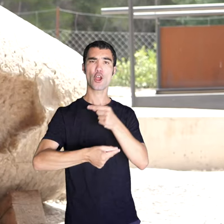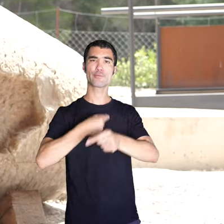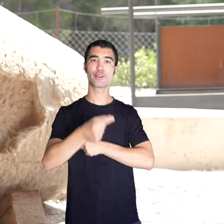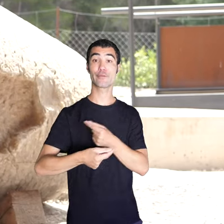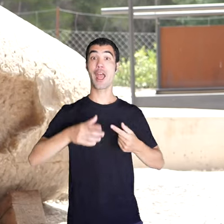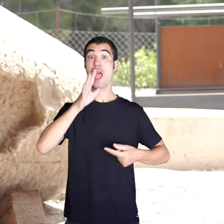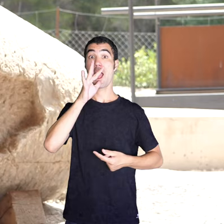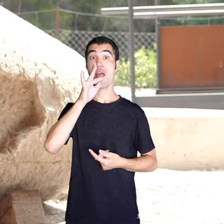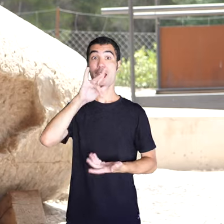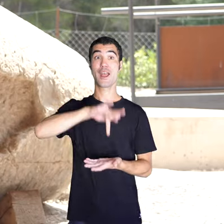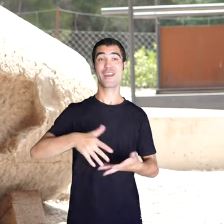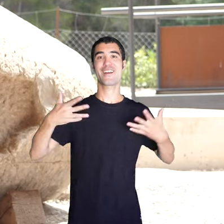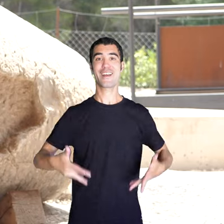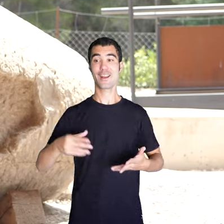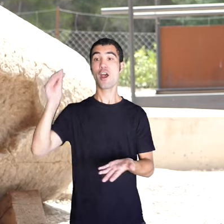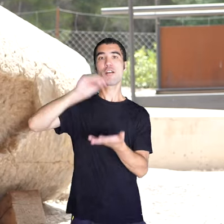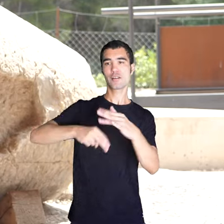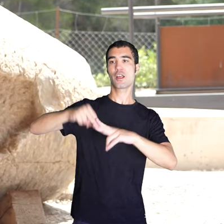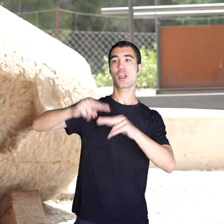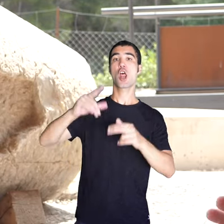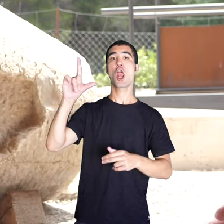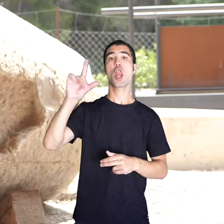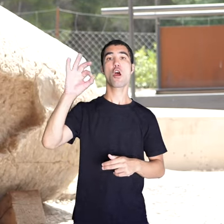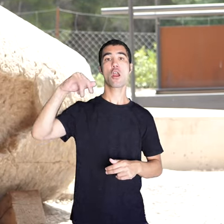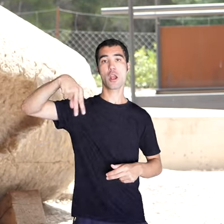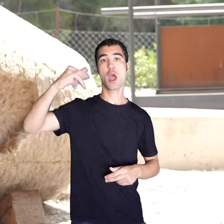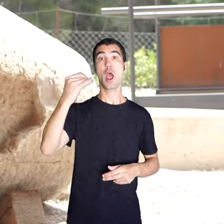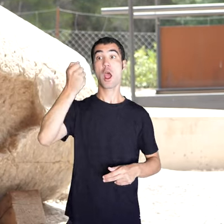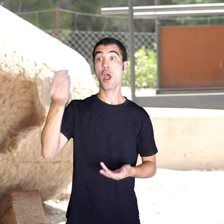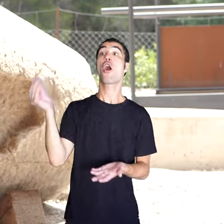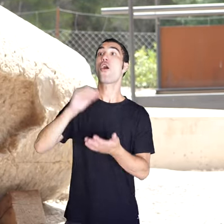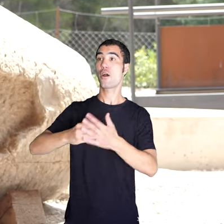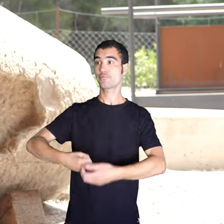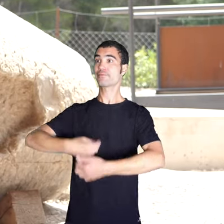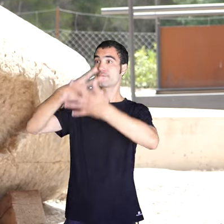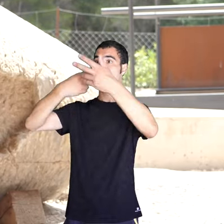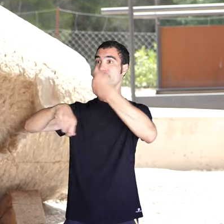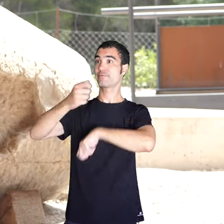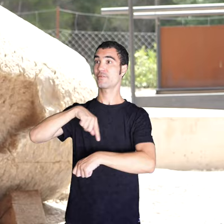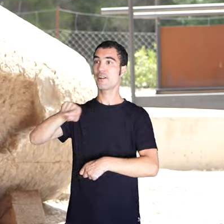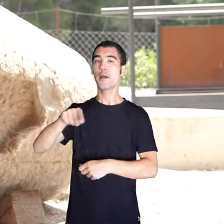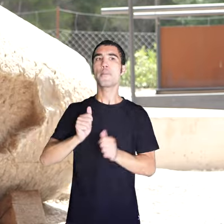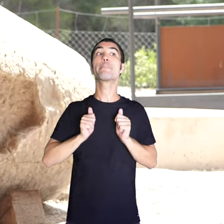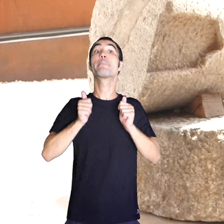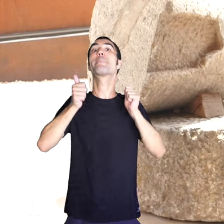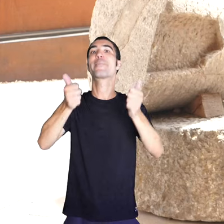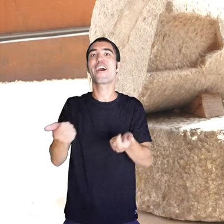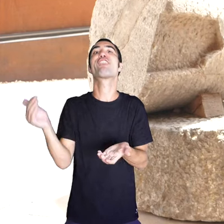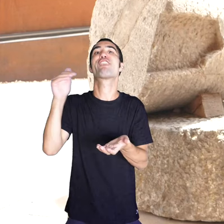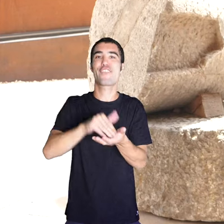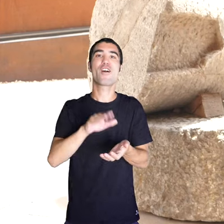que ens han fet una altra pizza llonja, pareix que se torna a replegar una mica.